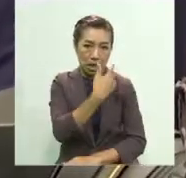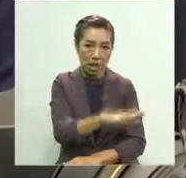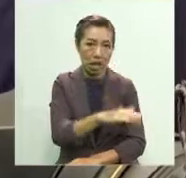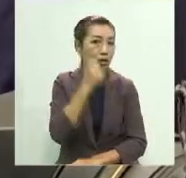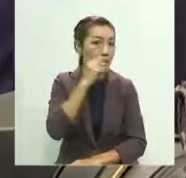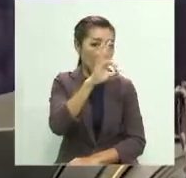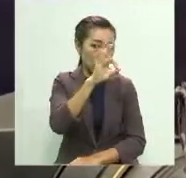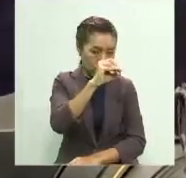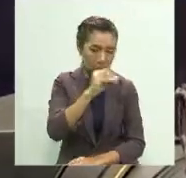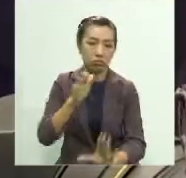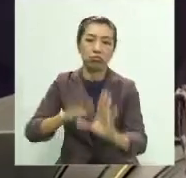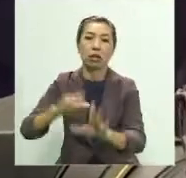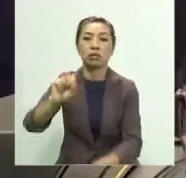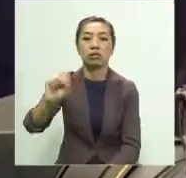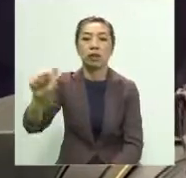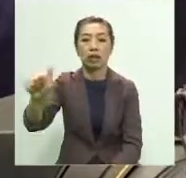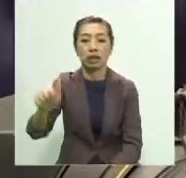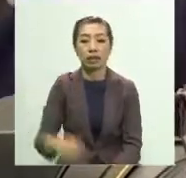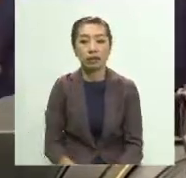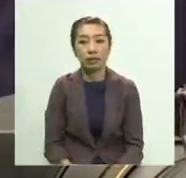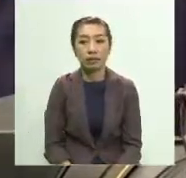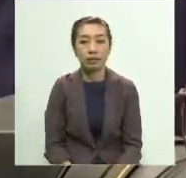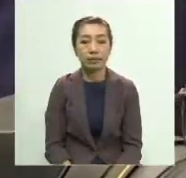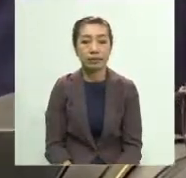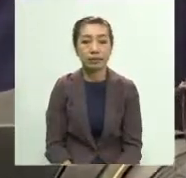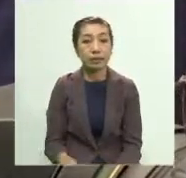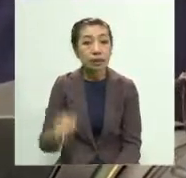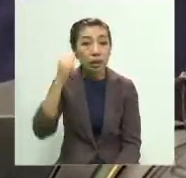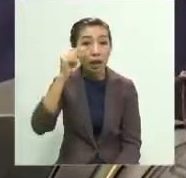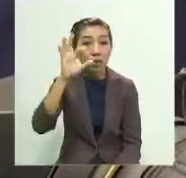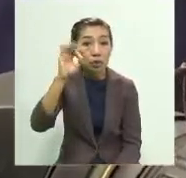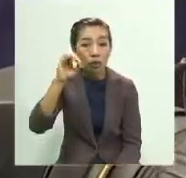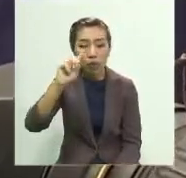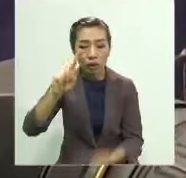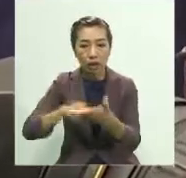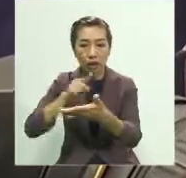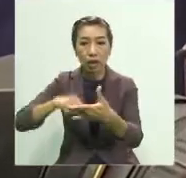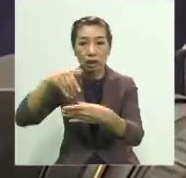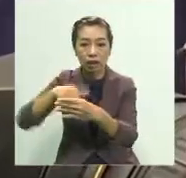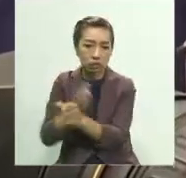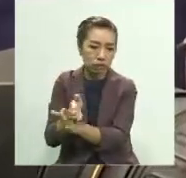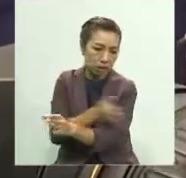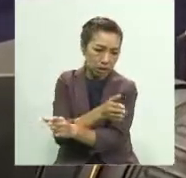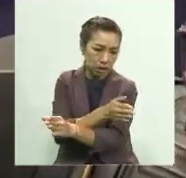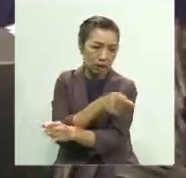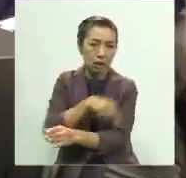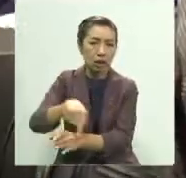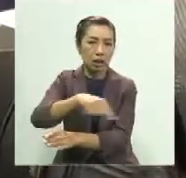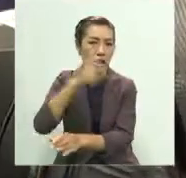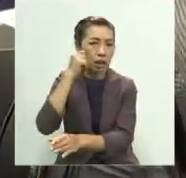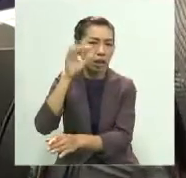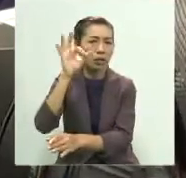ถ้าเกิดวันเลือกตั้ง20ก็ต้องมีประมาณที่ใครได้ใครเดียว ใช่ใจแล้วครับ ก็คือการย้ายกันได ้เขาเคยนับกันมาแล้วเท่าไหร่26 27 28อะไรไ